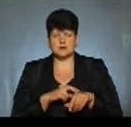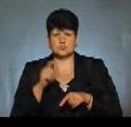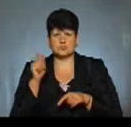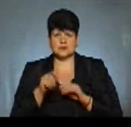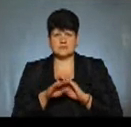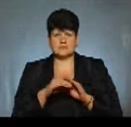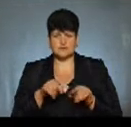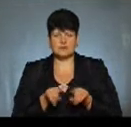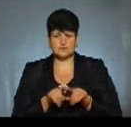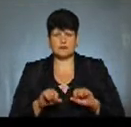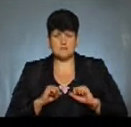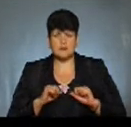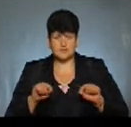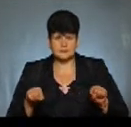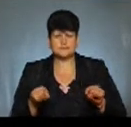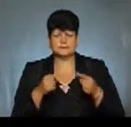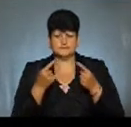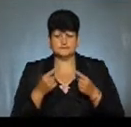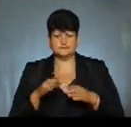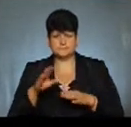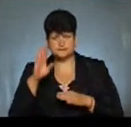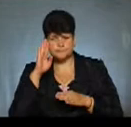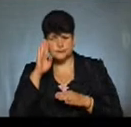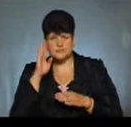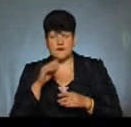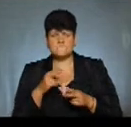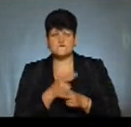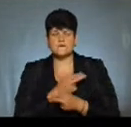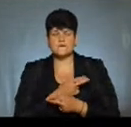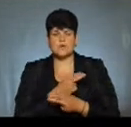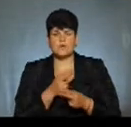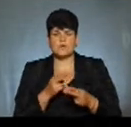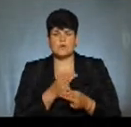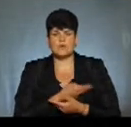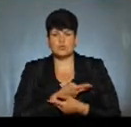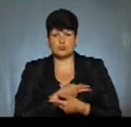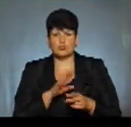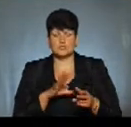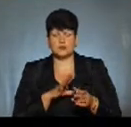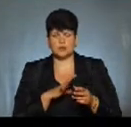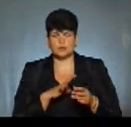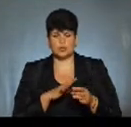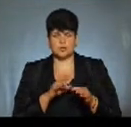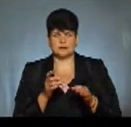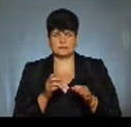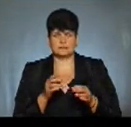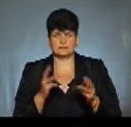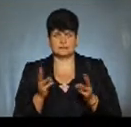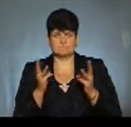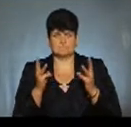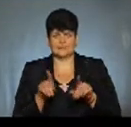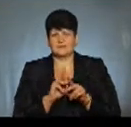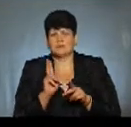викликом, також намагалися реанімувати чоловіків. Каже, футболки на загиблих були сплавлені, як наче хтось підпалив сірниками.